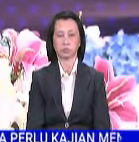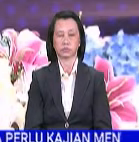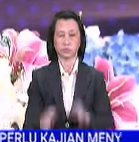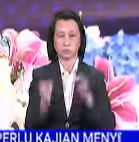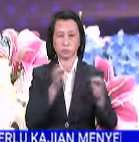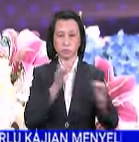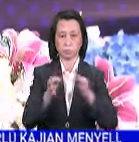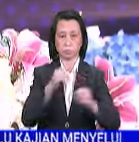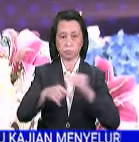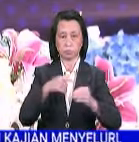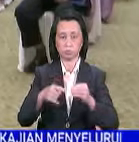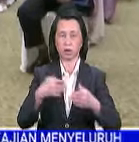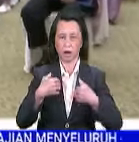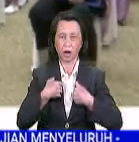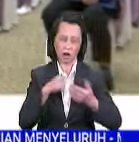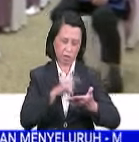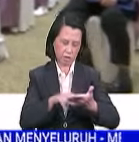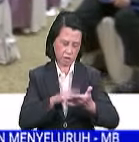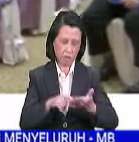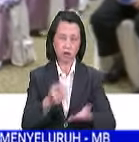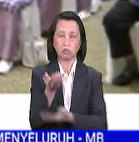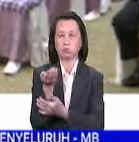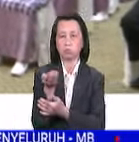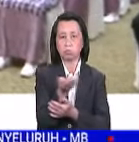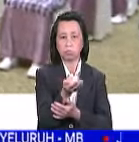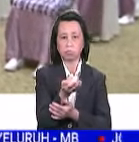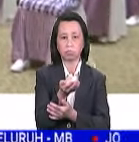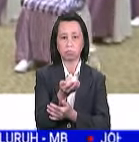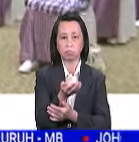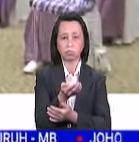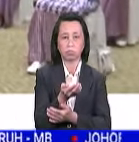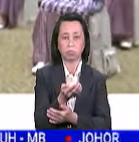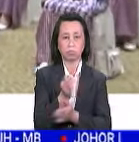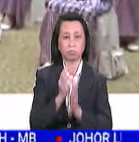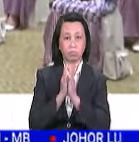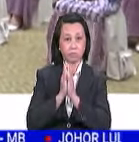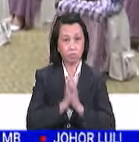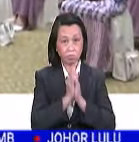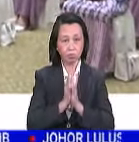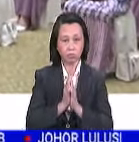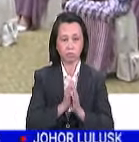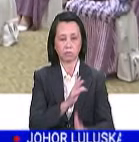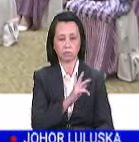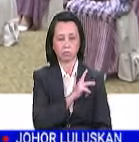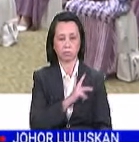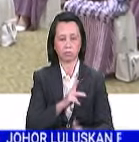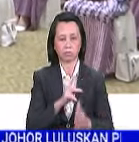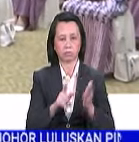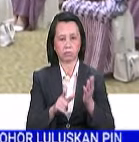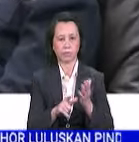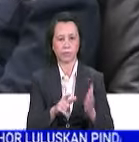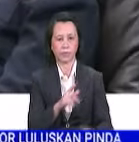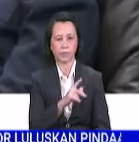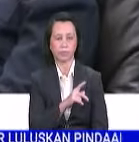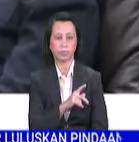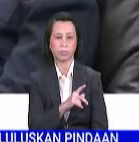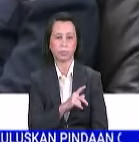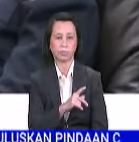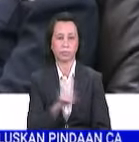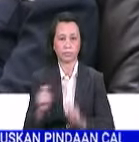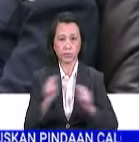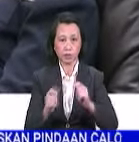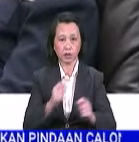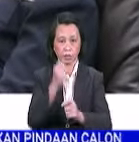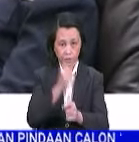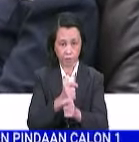Mengulas mengenai isu tular berkaitan pengemis warga Rohingya, tegas Timbalan Ketua Polis Negara Datuk Razaruddin Hussein,